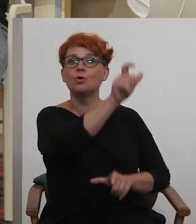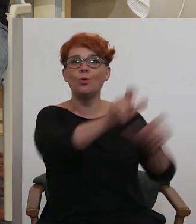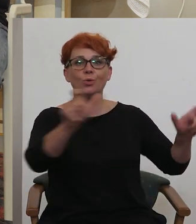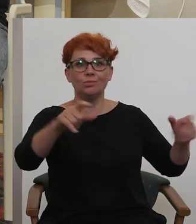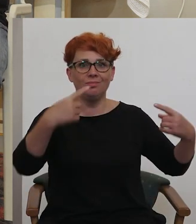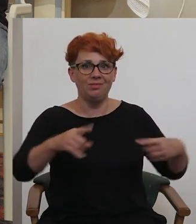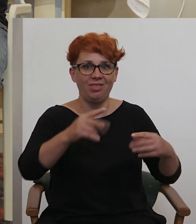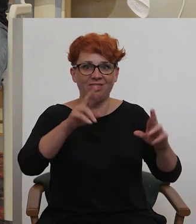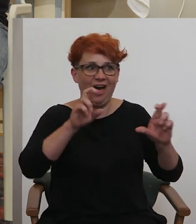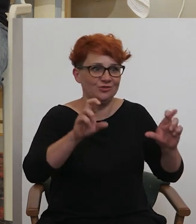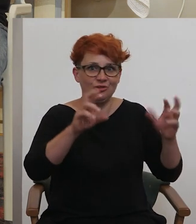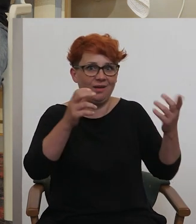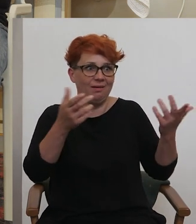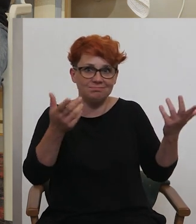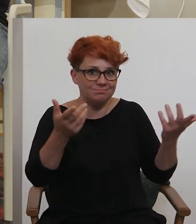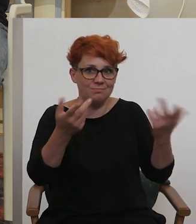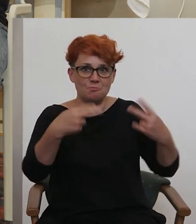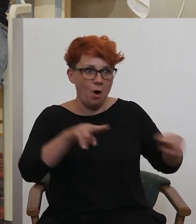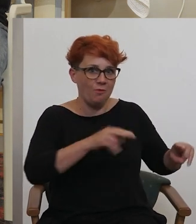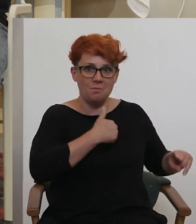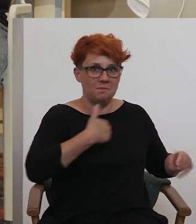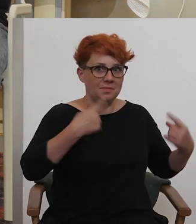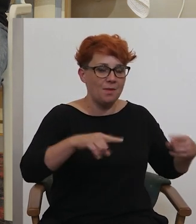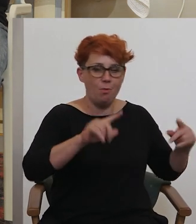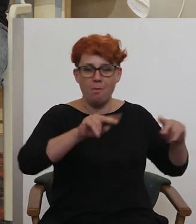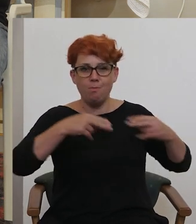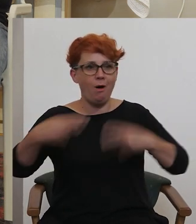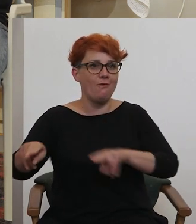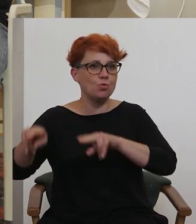nadziei, strąceni z powrotem do piekła